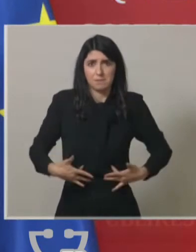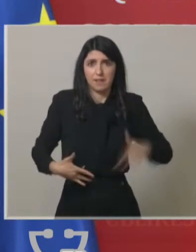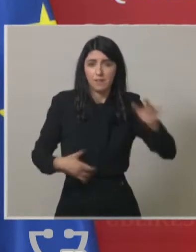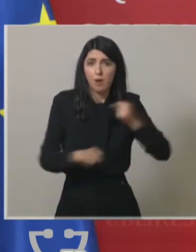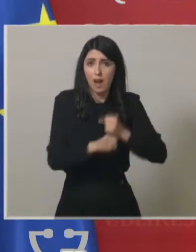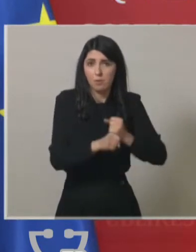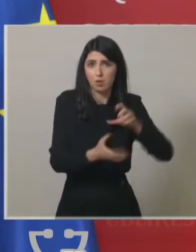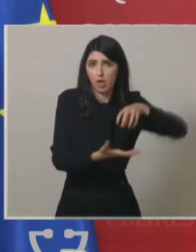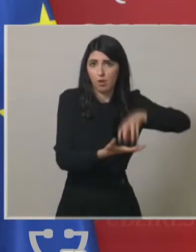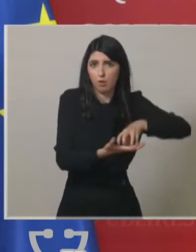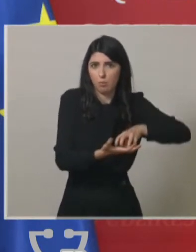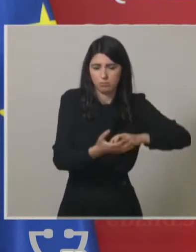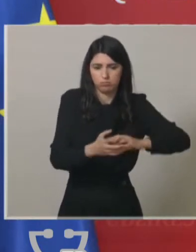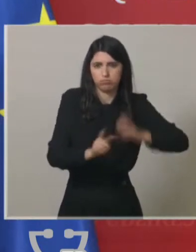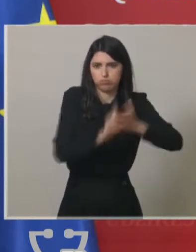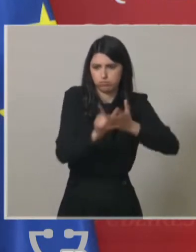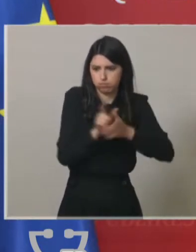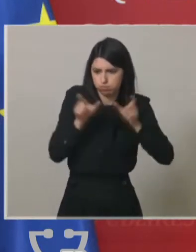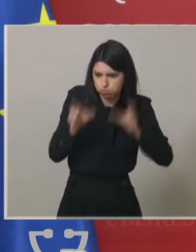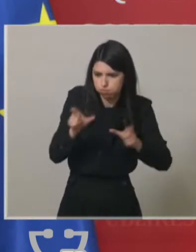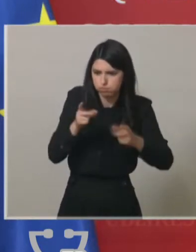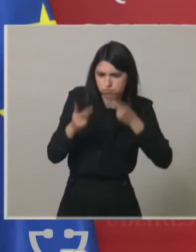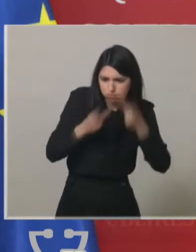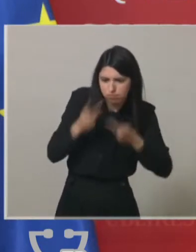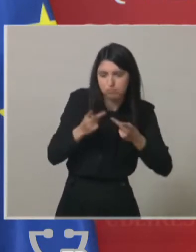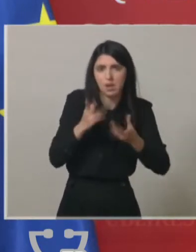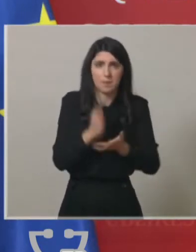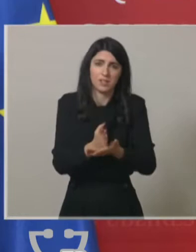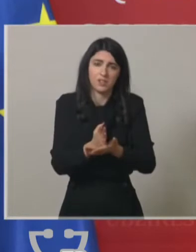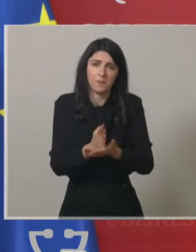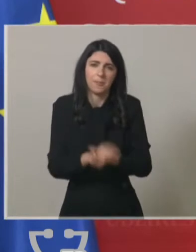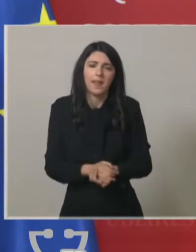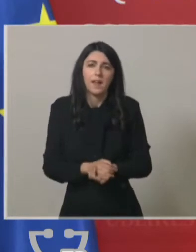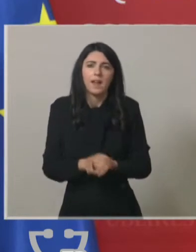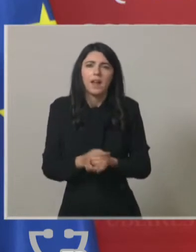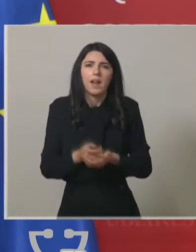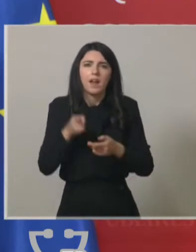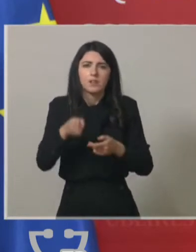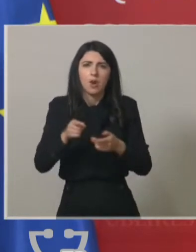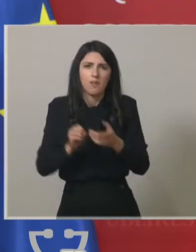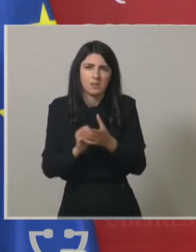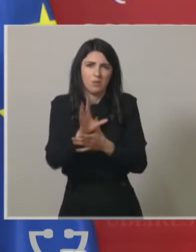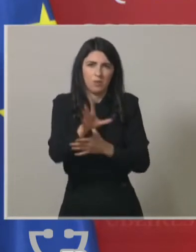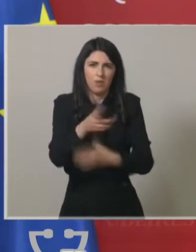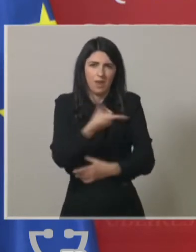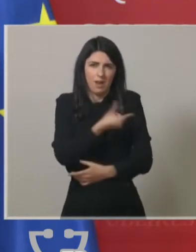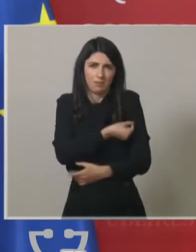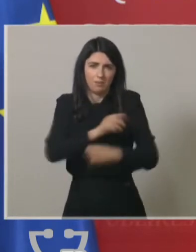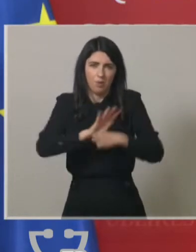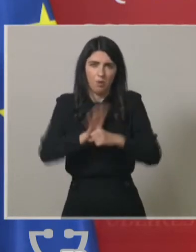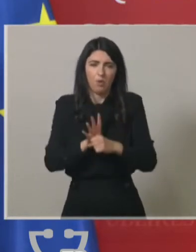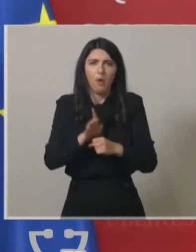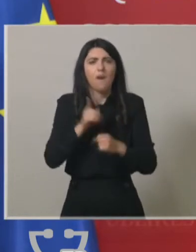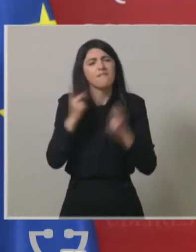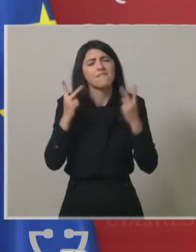група практично континуирано го пратеа тој процес. Воведувањето на COVID-19 вакцинација ќе